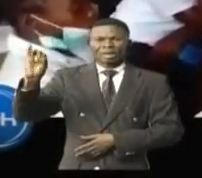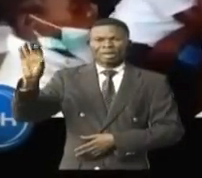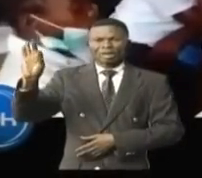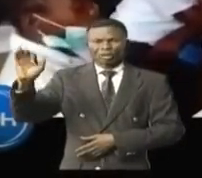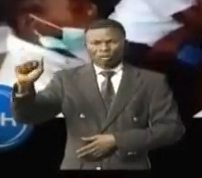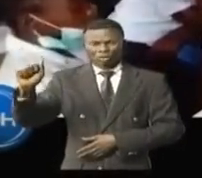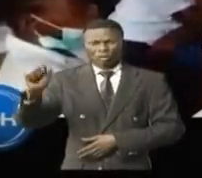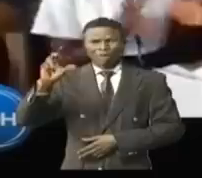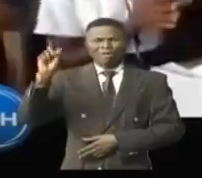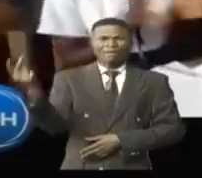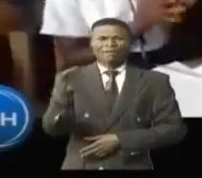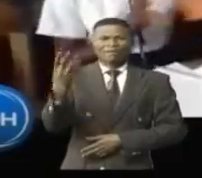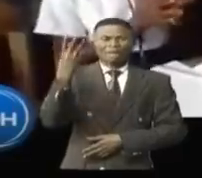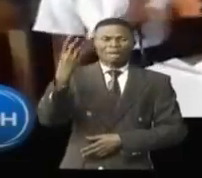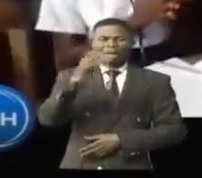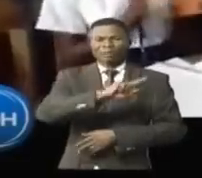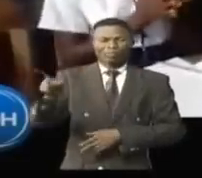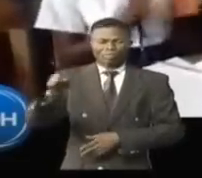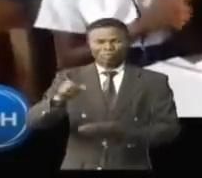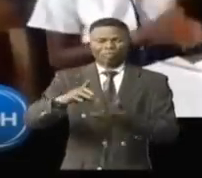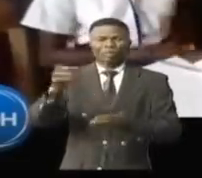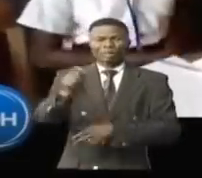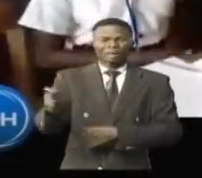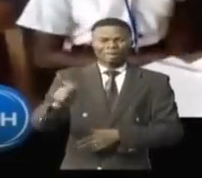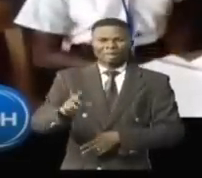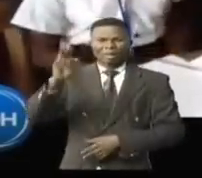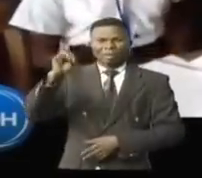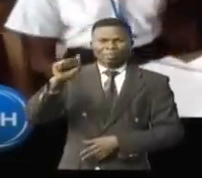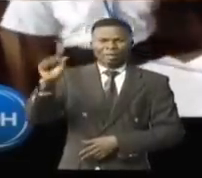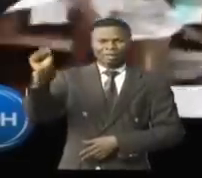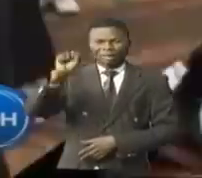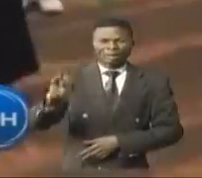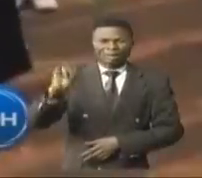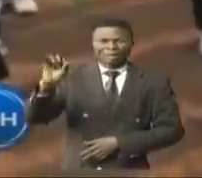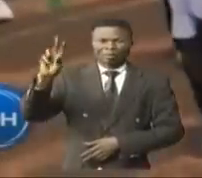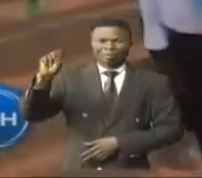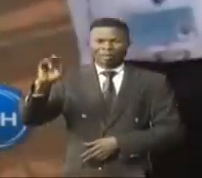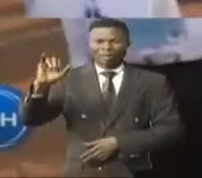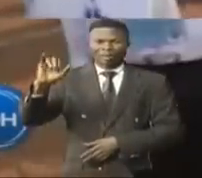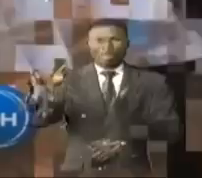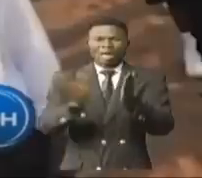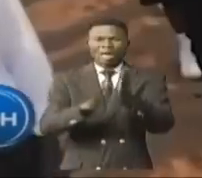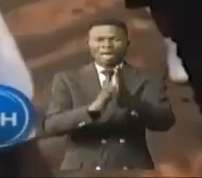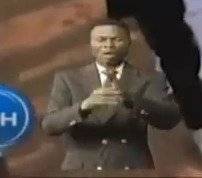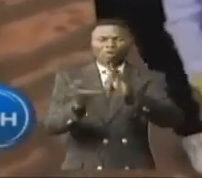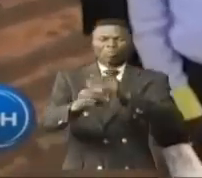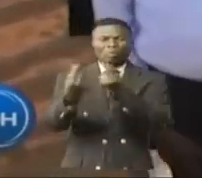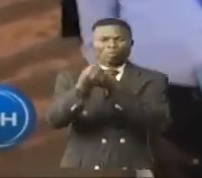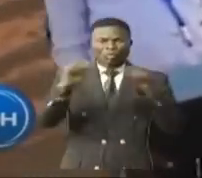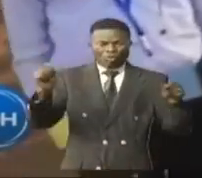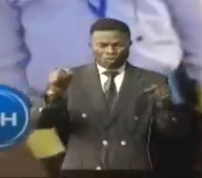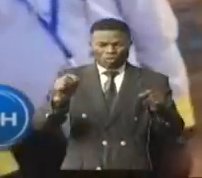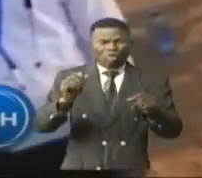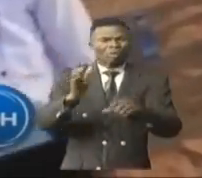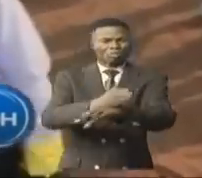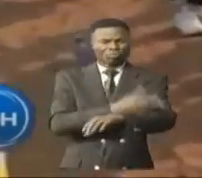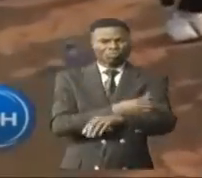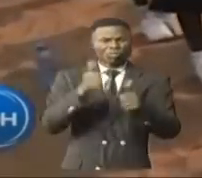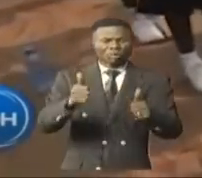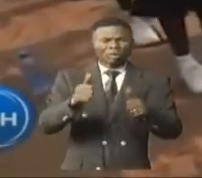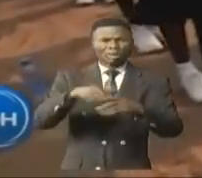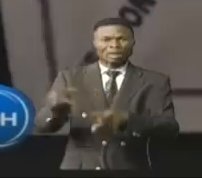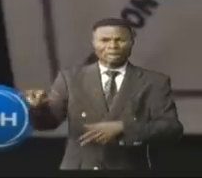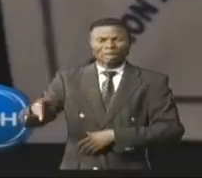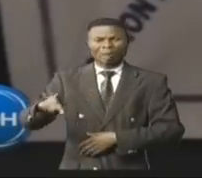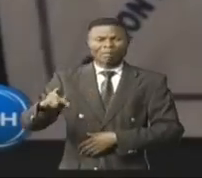près de 24 000 finalistes pour le territoire de Massimanimba. La gratuité de l'enseignement primaire a eu des effets positifs dans la